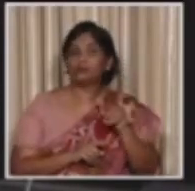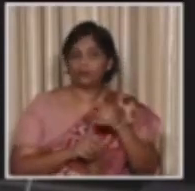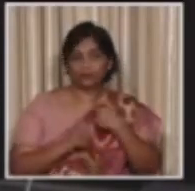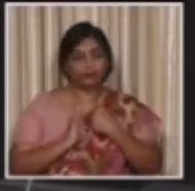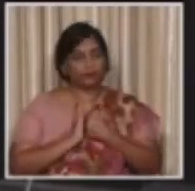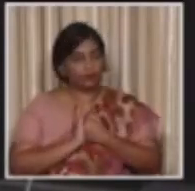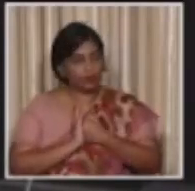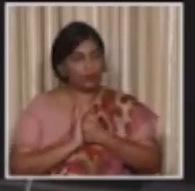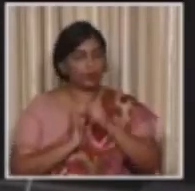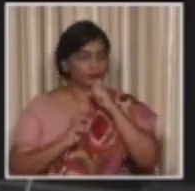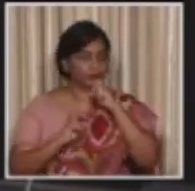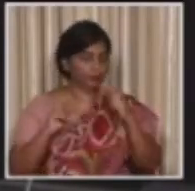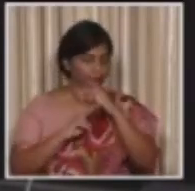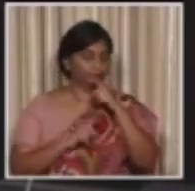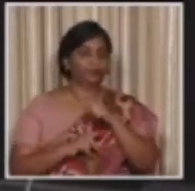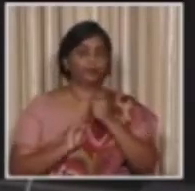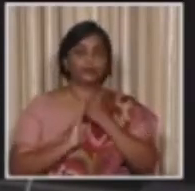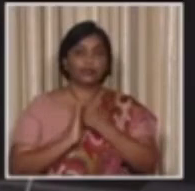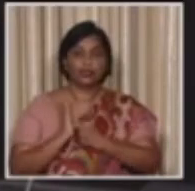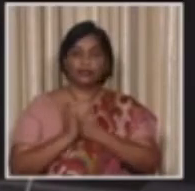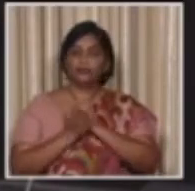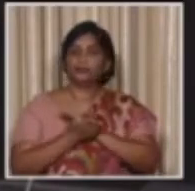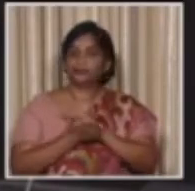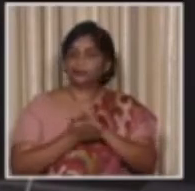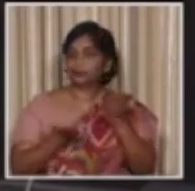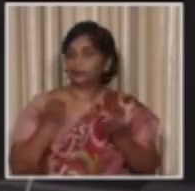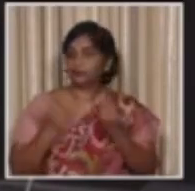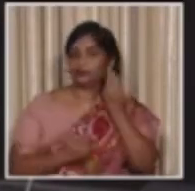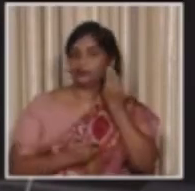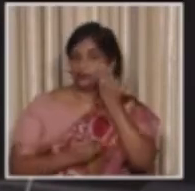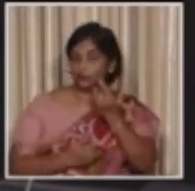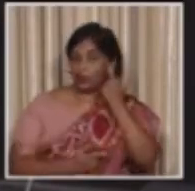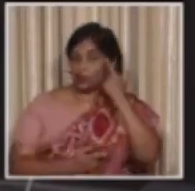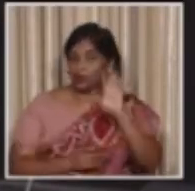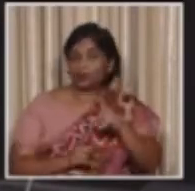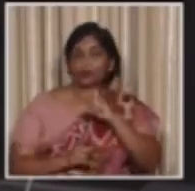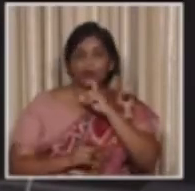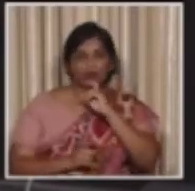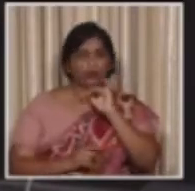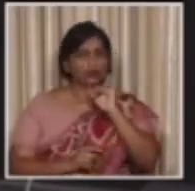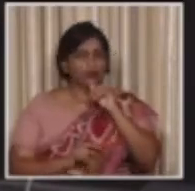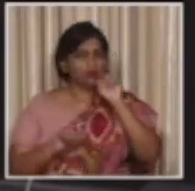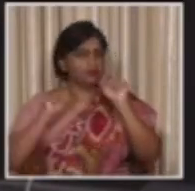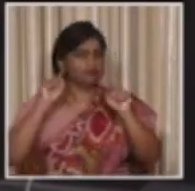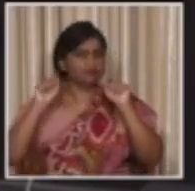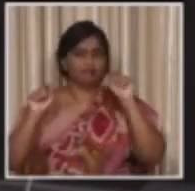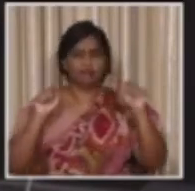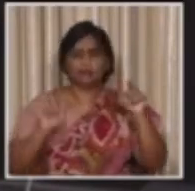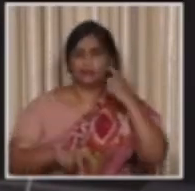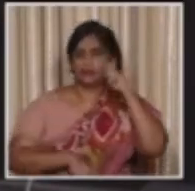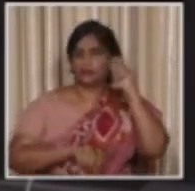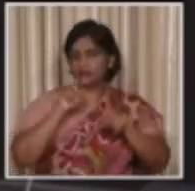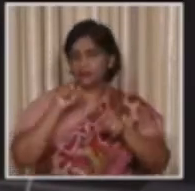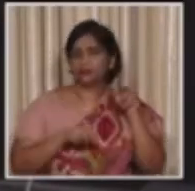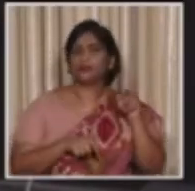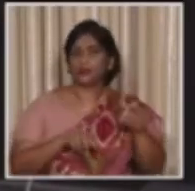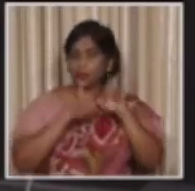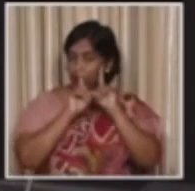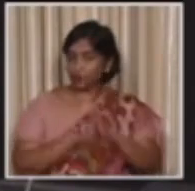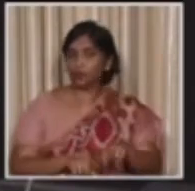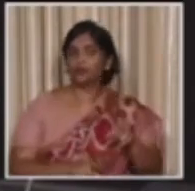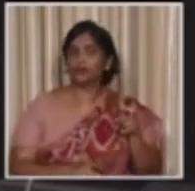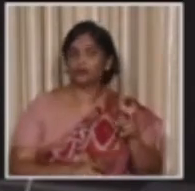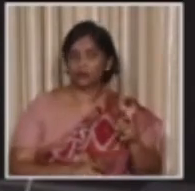ගරු කරන අධිකරණේ නීතිය හා සාධාරණත්වය අපි බලාපොරොත්තු වෙන අධිකරණේ යම්කිසි තැන්වල යම්කිසි නිලධාරීන්ගේ මේ වගේ